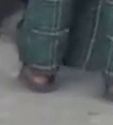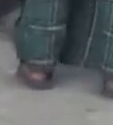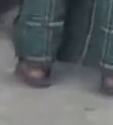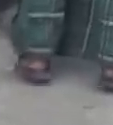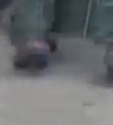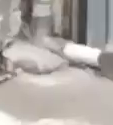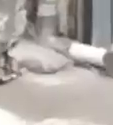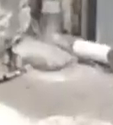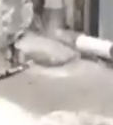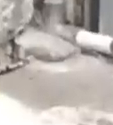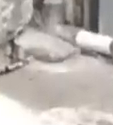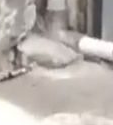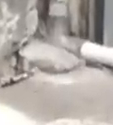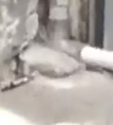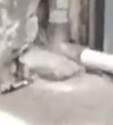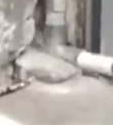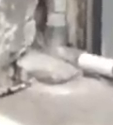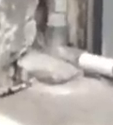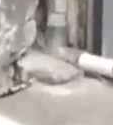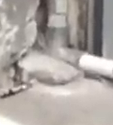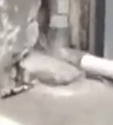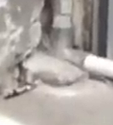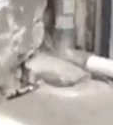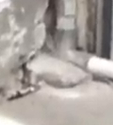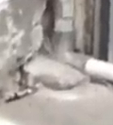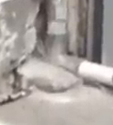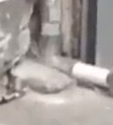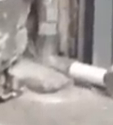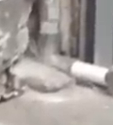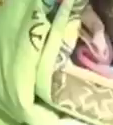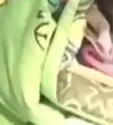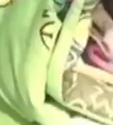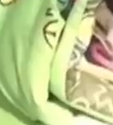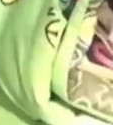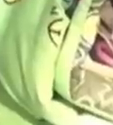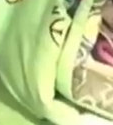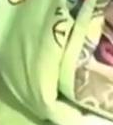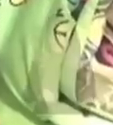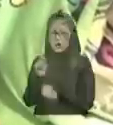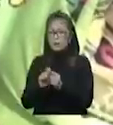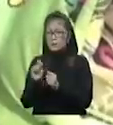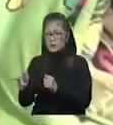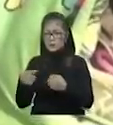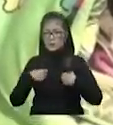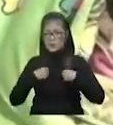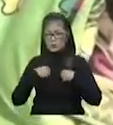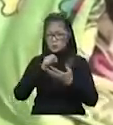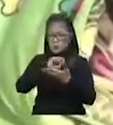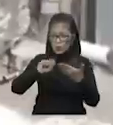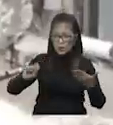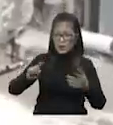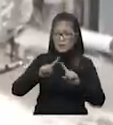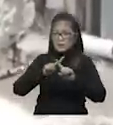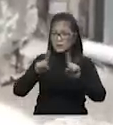dijual pelaku Rp400.000 kepada seorang pemulung dengan dalih butuh uang untuk membeli seragam sekolah. Sayangnya pemulung yang